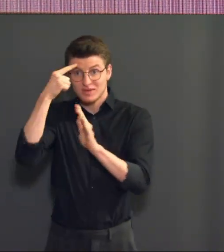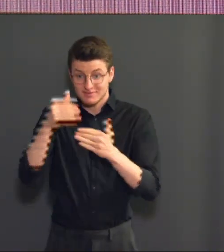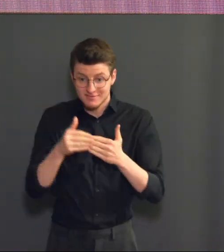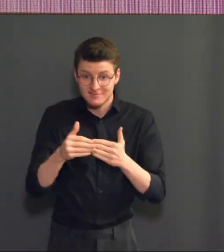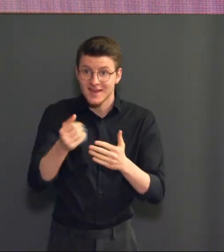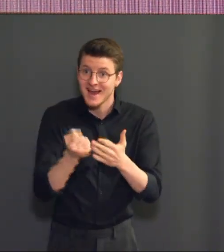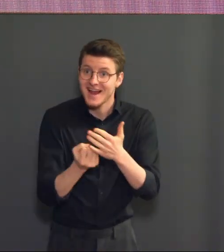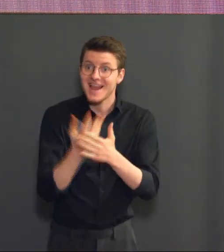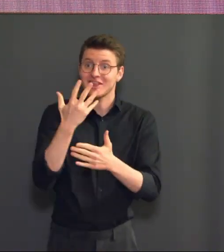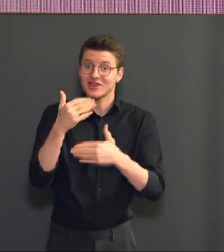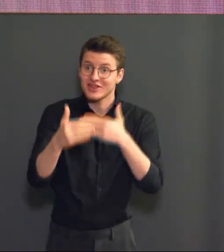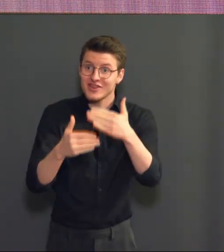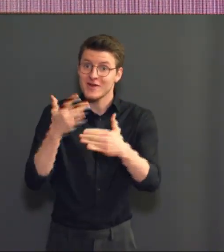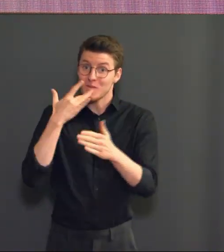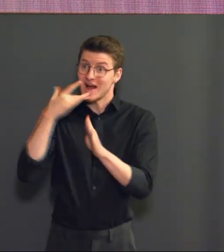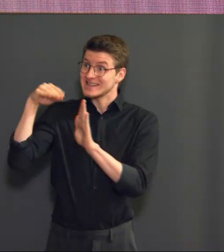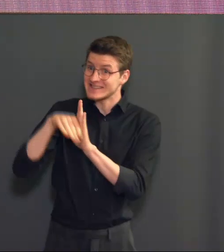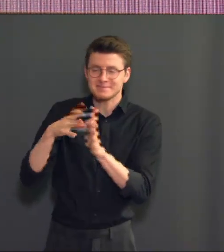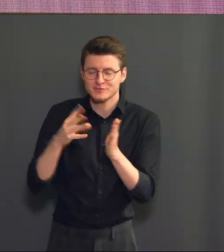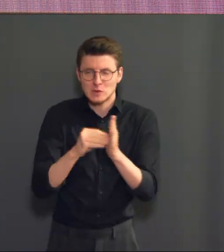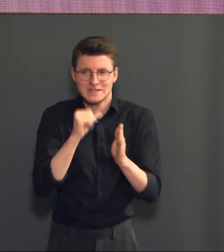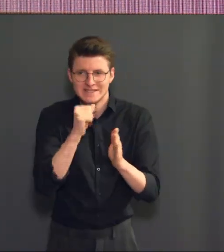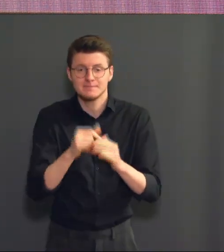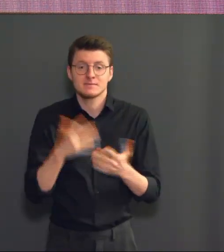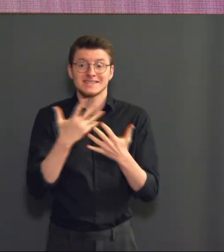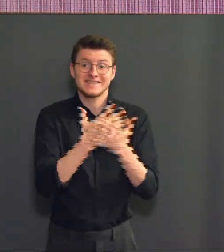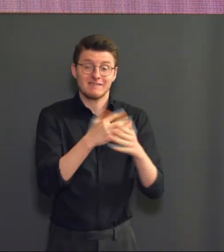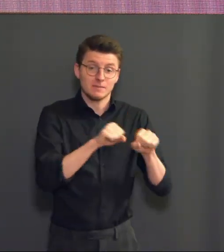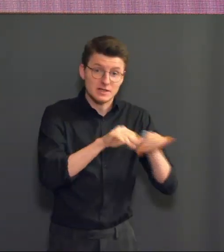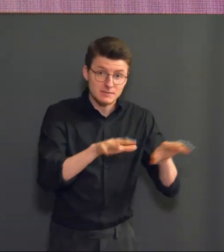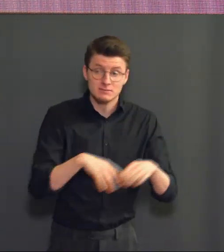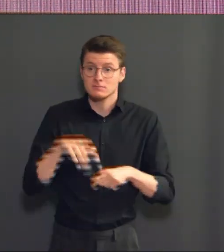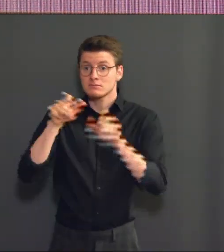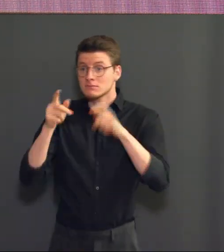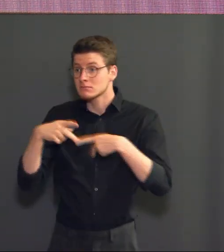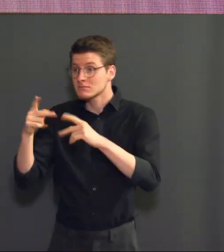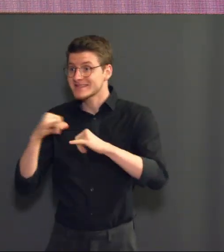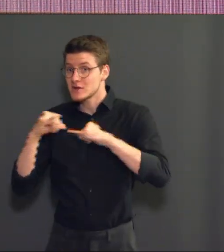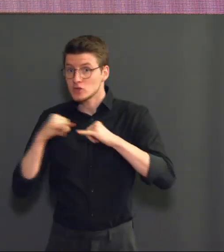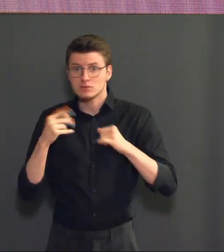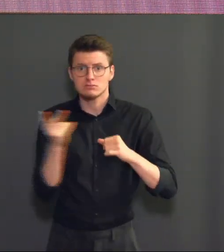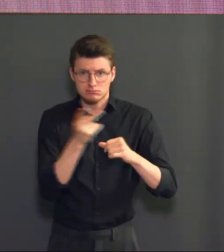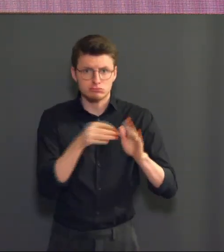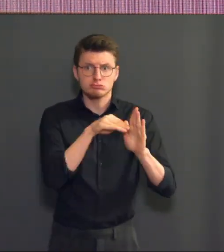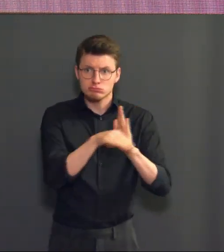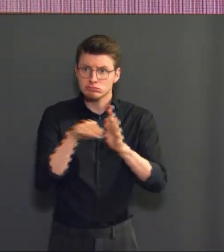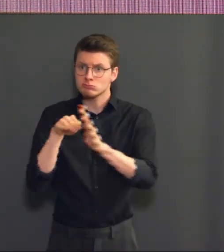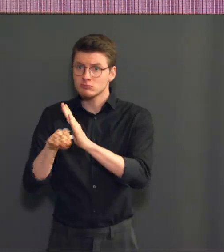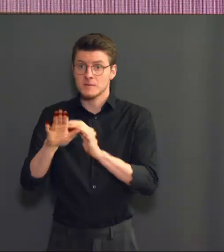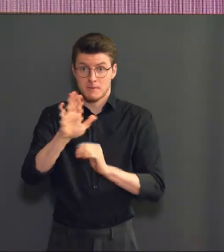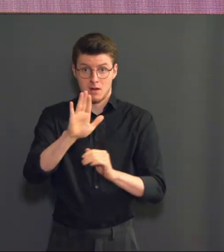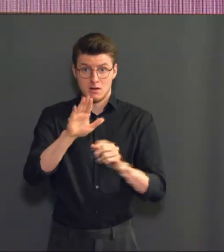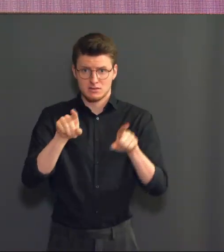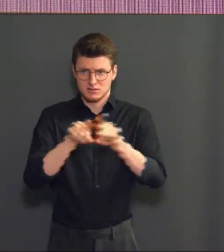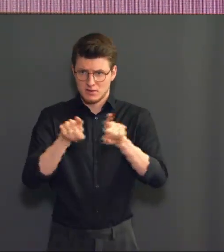De besmettingscijfers en de ziekenhuisopnames blijven dalen, weliswaar aan hetzelfde tempo, zonder